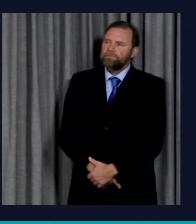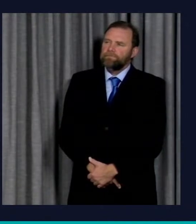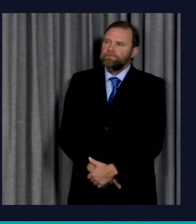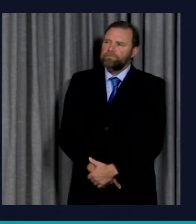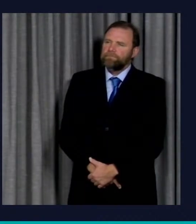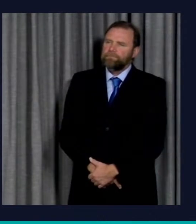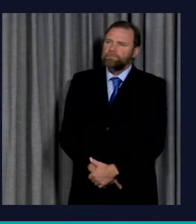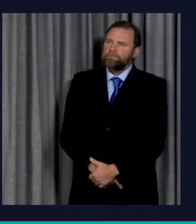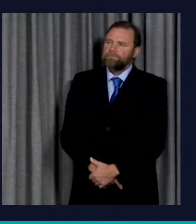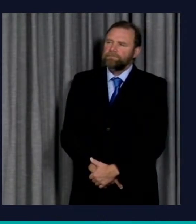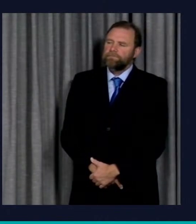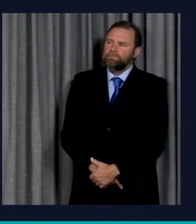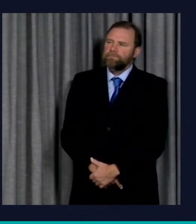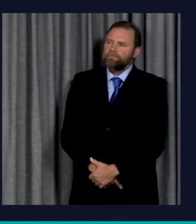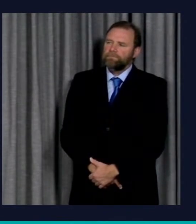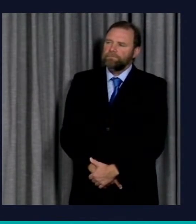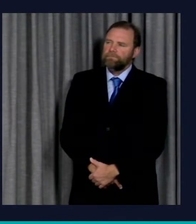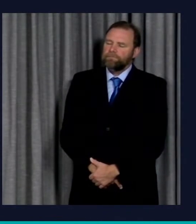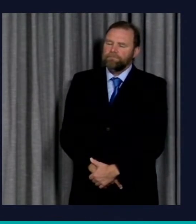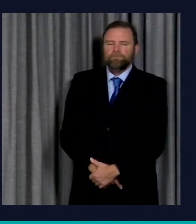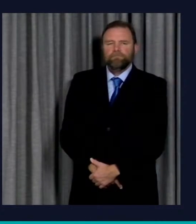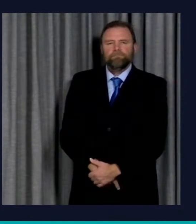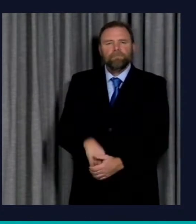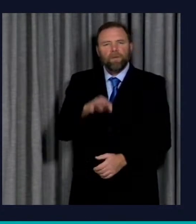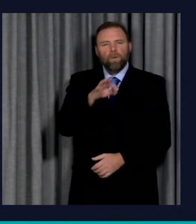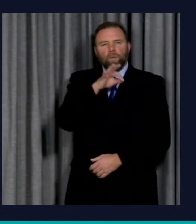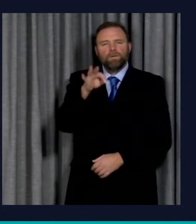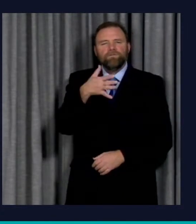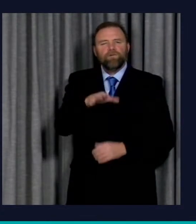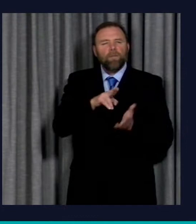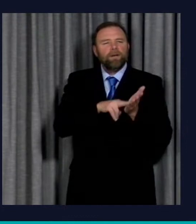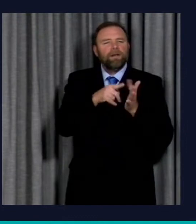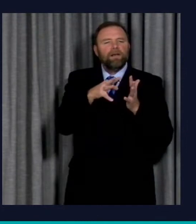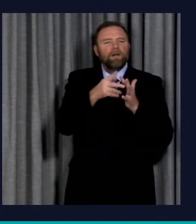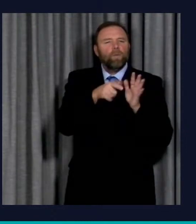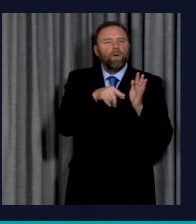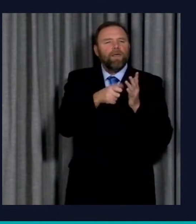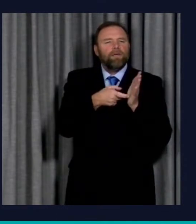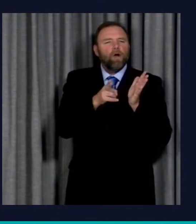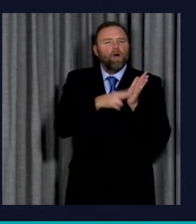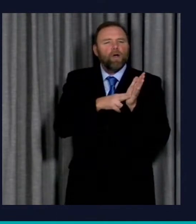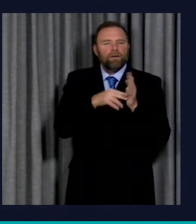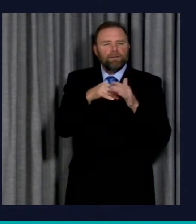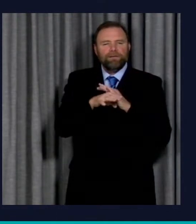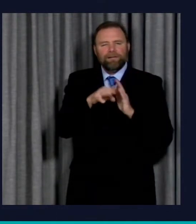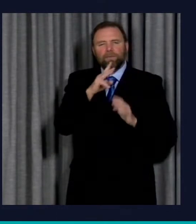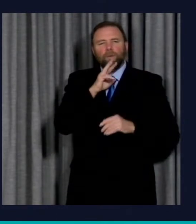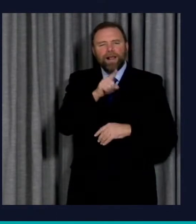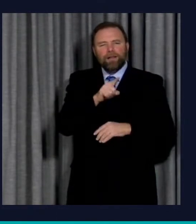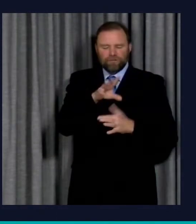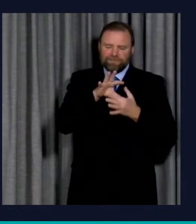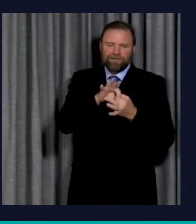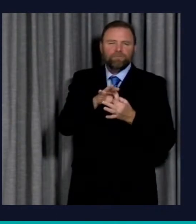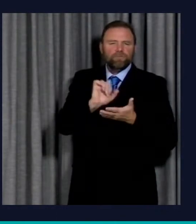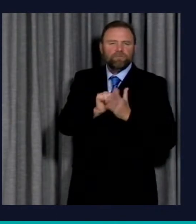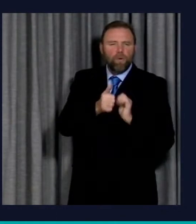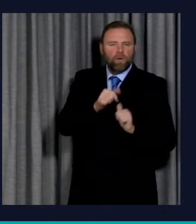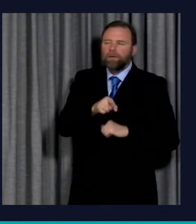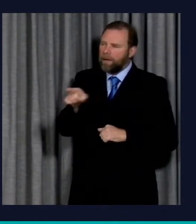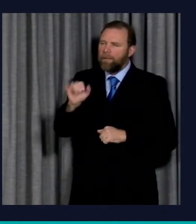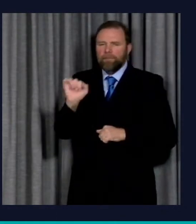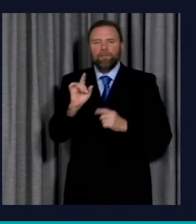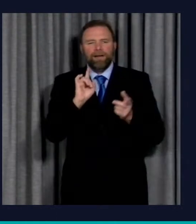o 50. A ni'n neud hynny achos ni wedi clywed beth mae clybiau bach yn ddweud. Mae nhw yn eisiau